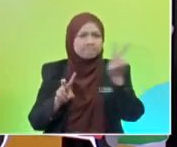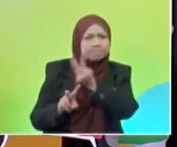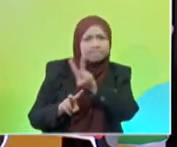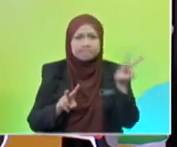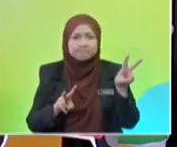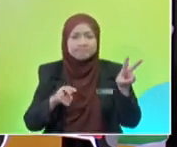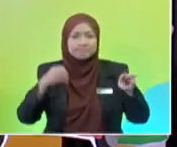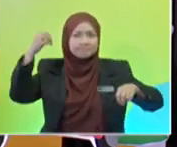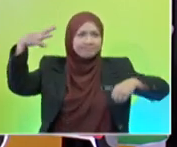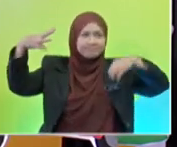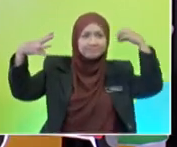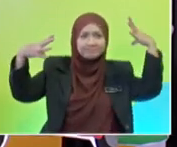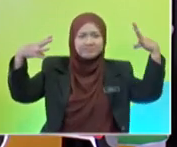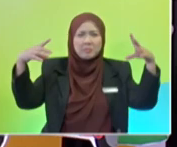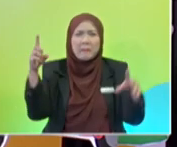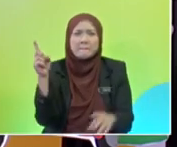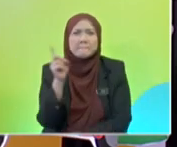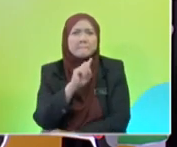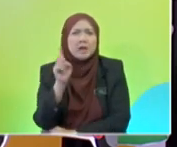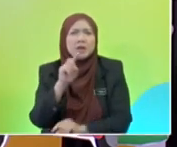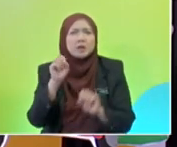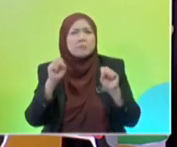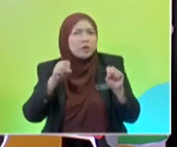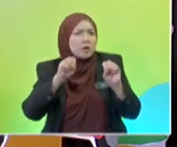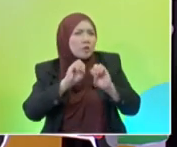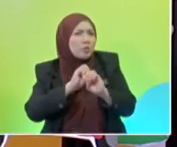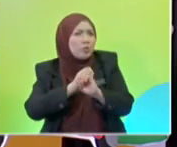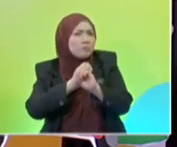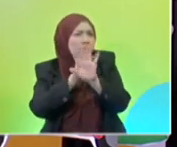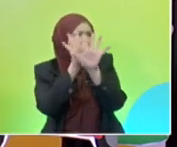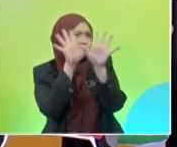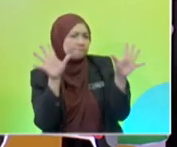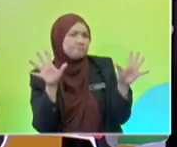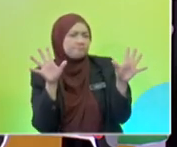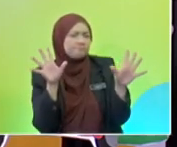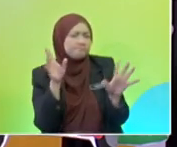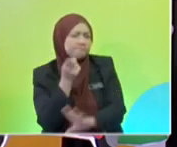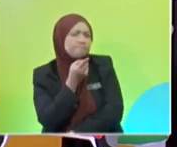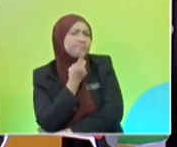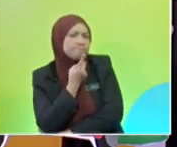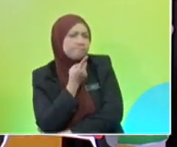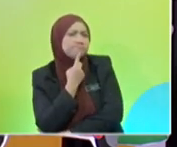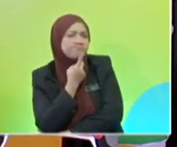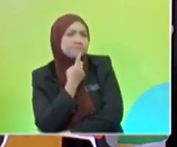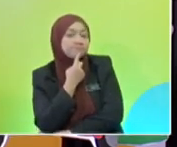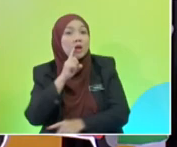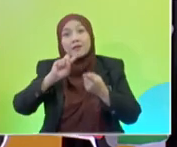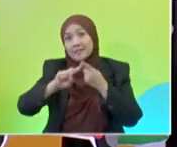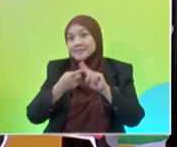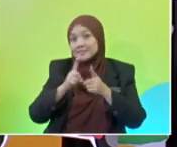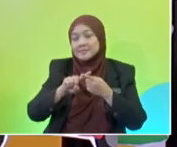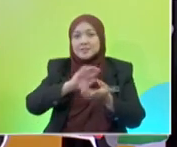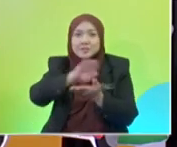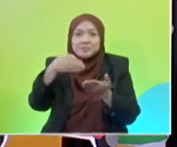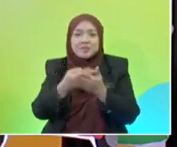bersinar yang satu yang melukai cahaya saya tapi kakak semua John kita masuk